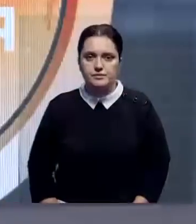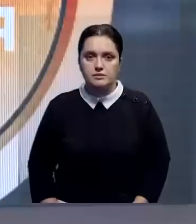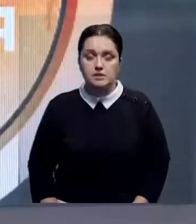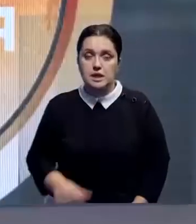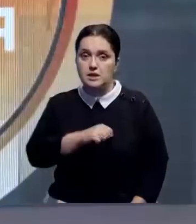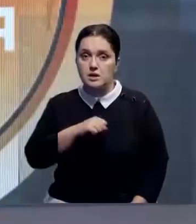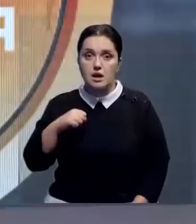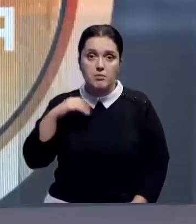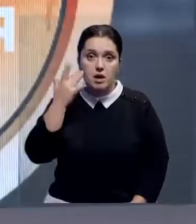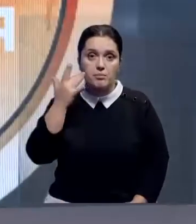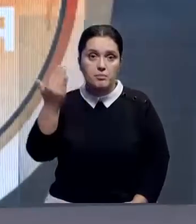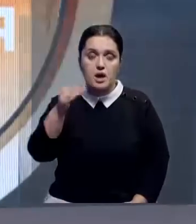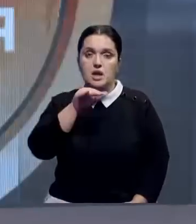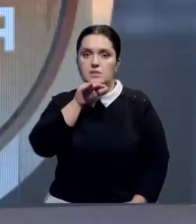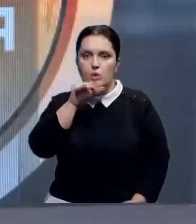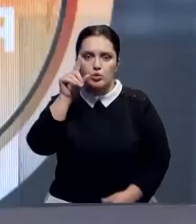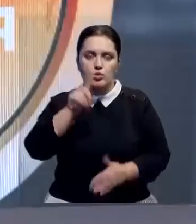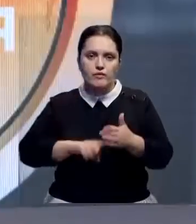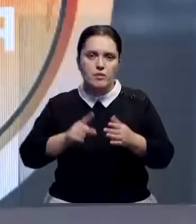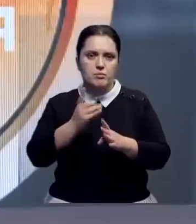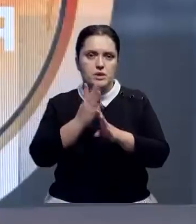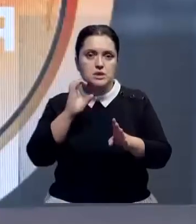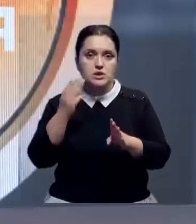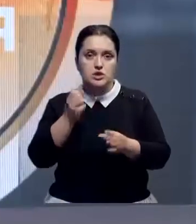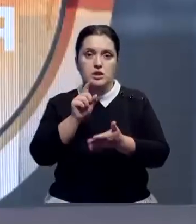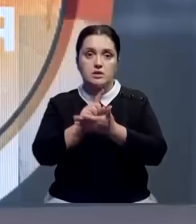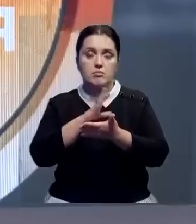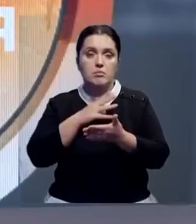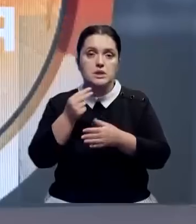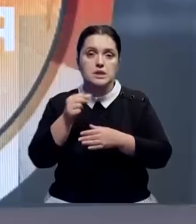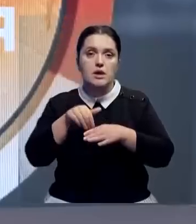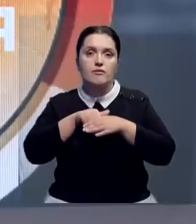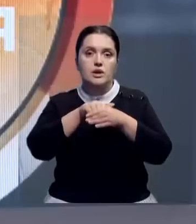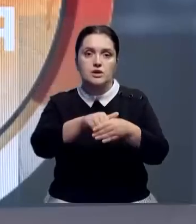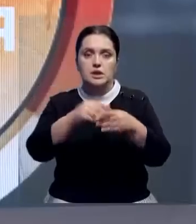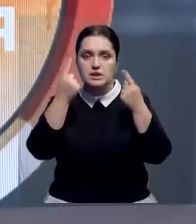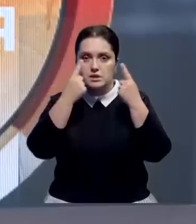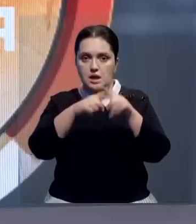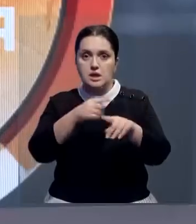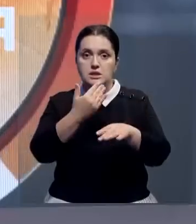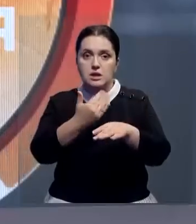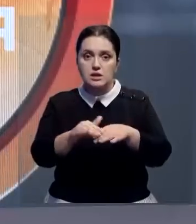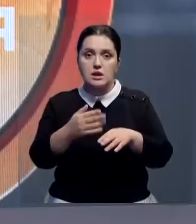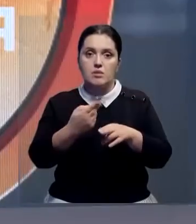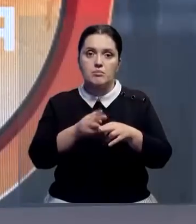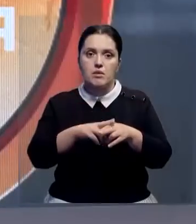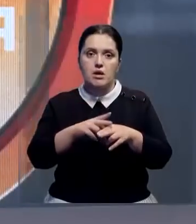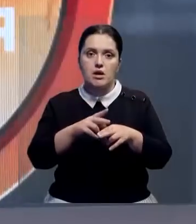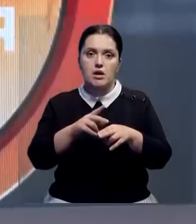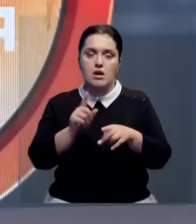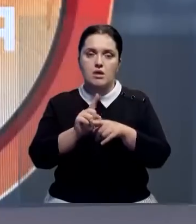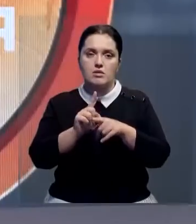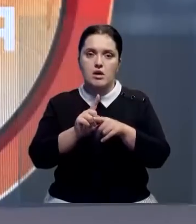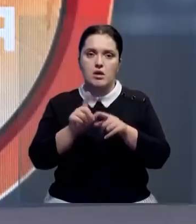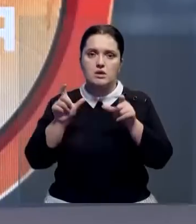Сами американские эксперты уверены, что в приоритете у США должны быть денежные вложения в технологический сектор. И меньше всего стоит полагаться